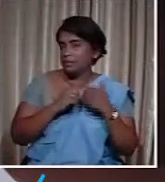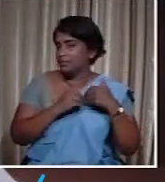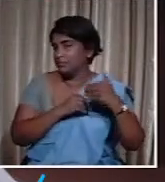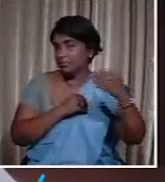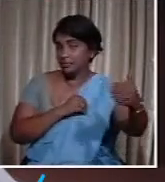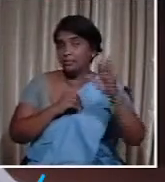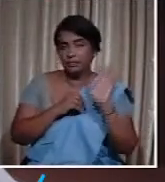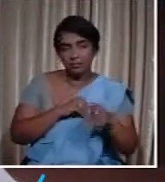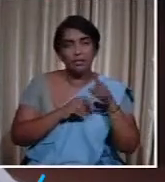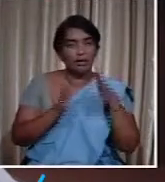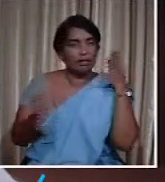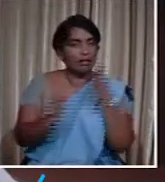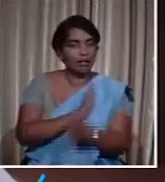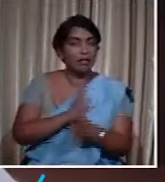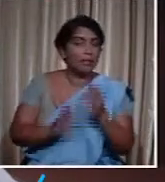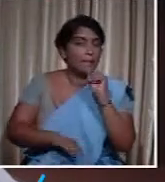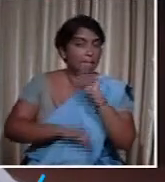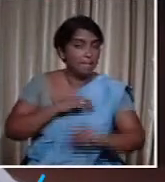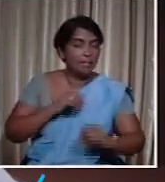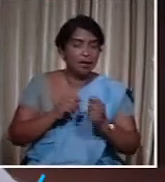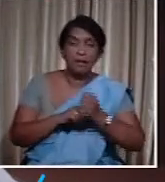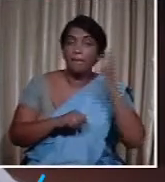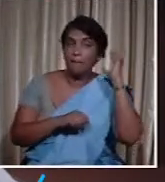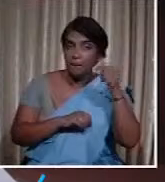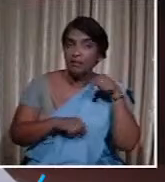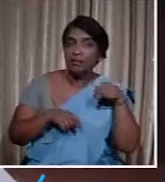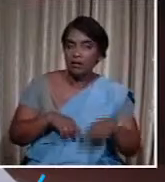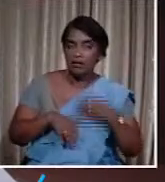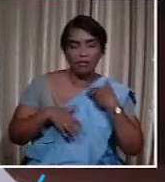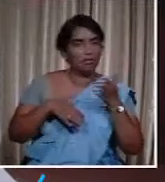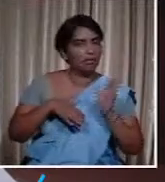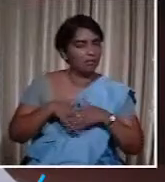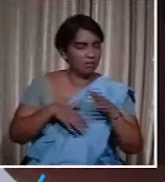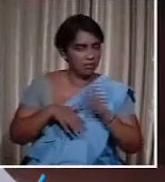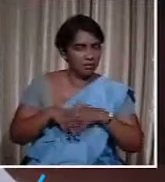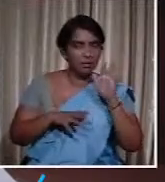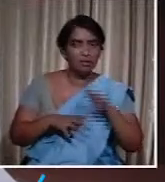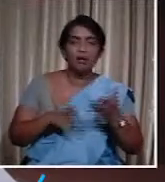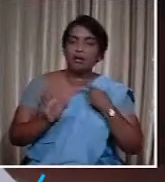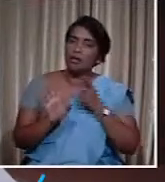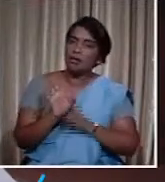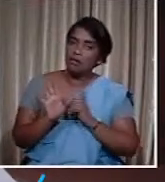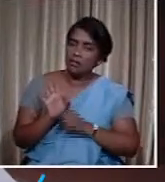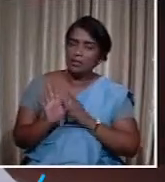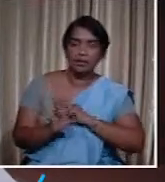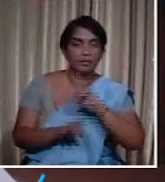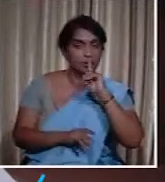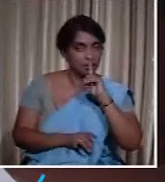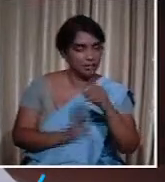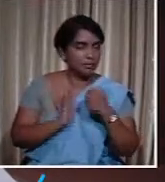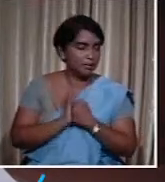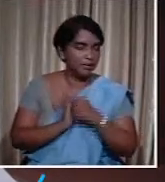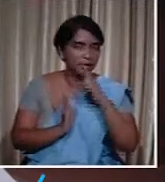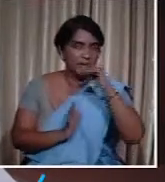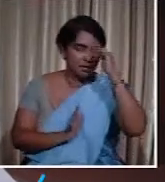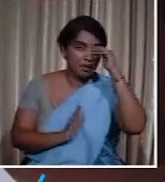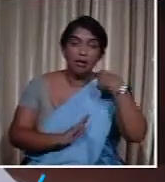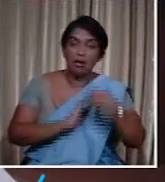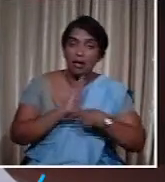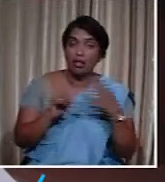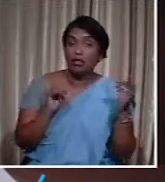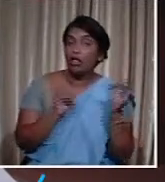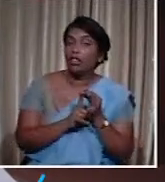ආර්ථික වැරදි උපාය මාර්ගයේ ප්‍රතිවිපාක වලට අද අපි මුහුණ දෙමින් තිබෙනවා මා හැමදාමත් කියනවා ගරු කතානායකතුමනි අපේ රට